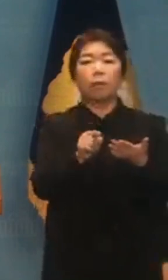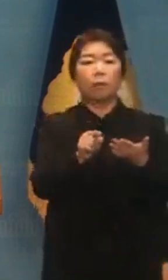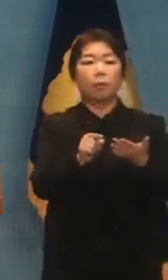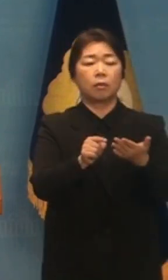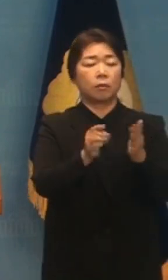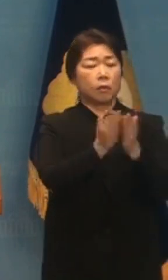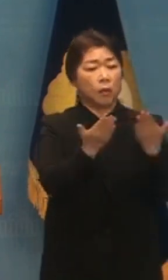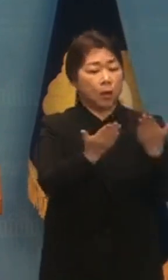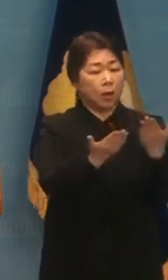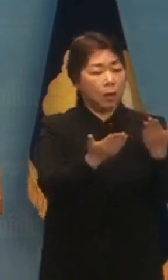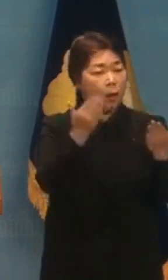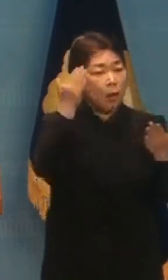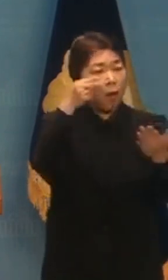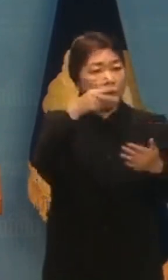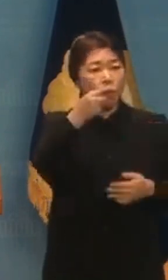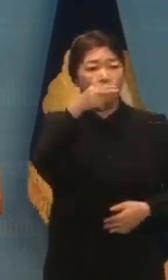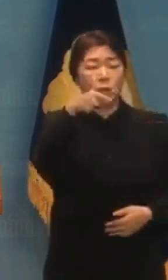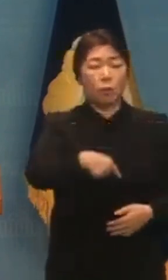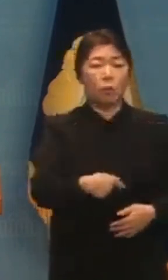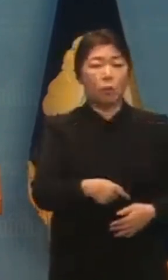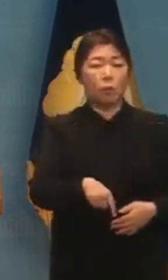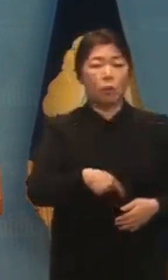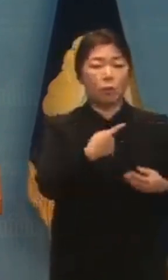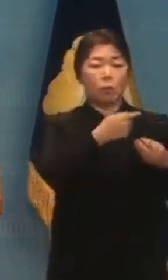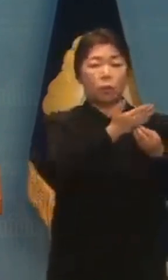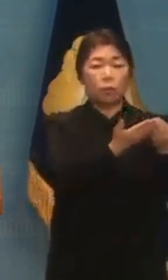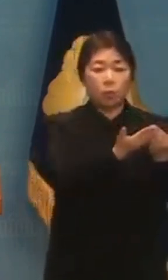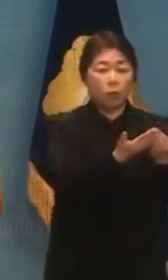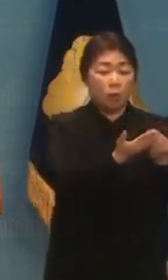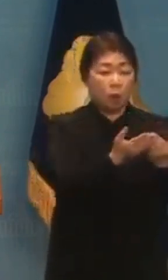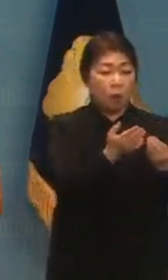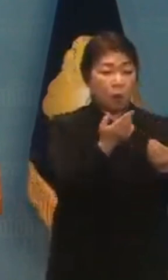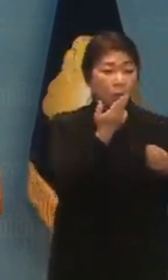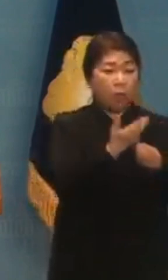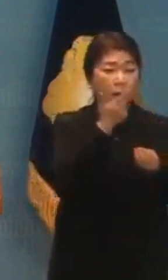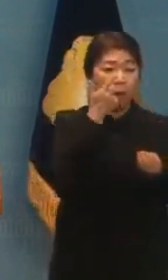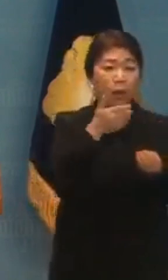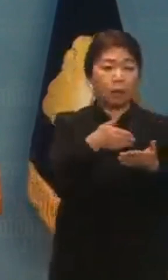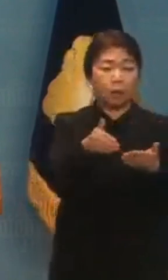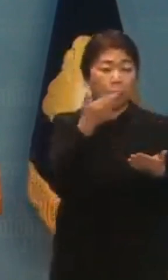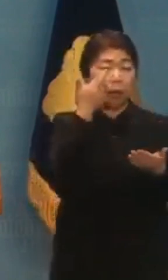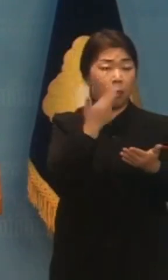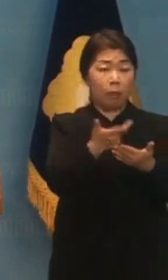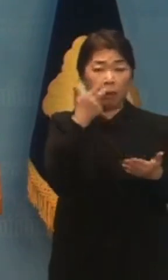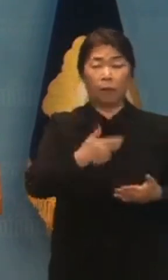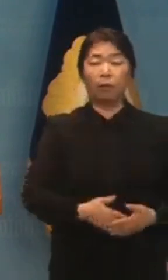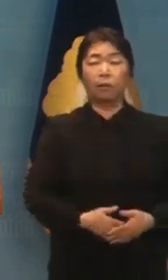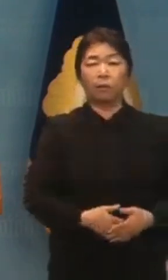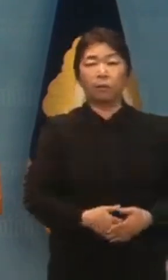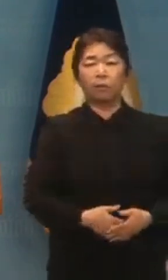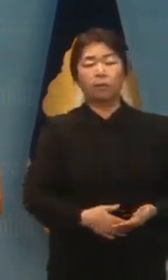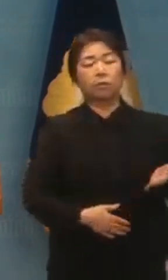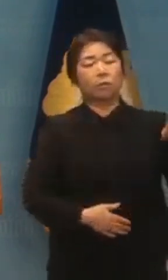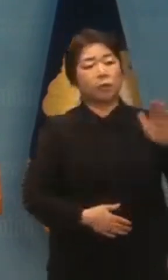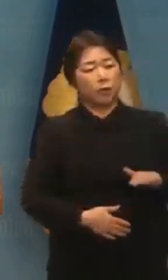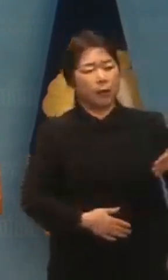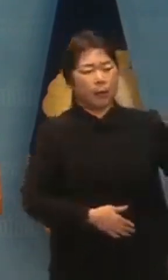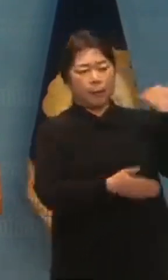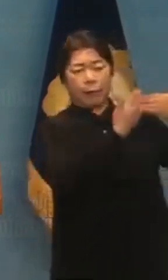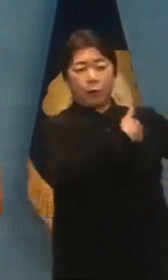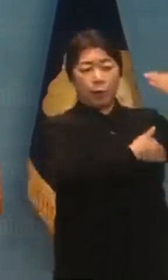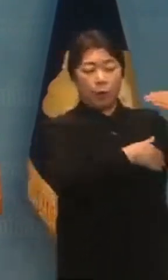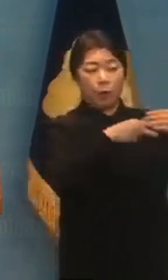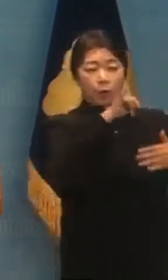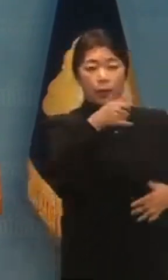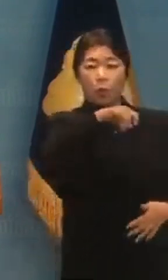일단 전량 회수됐습니다. 이 와중에 신원식 국방부 장관이 과거 SNS에